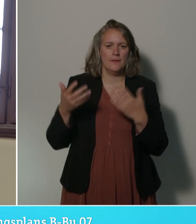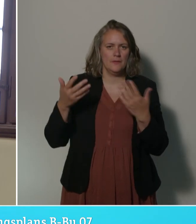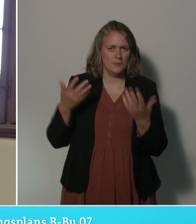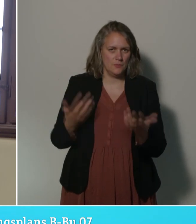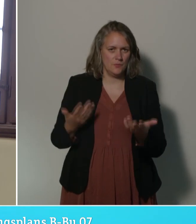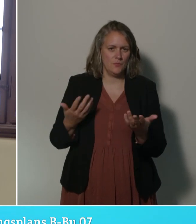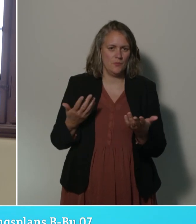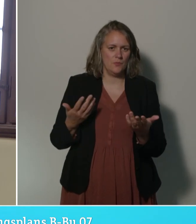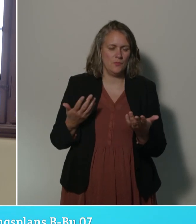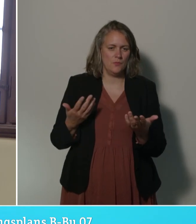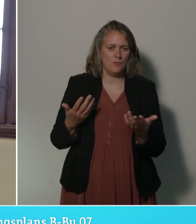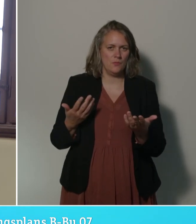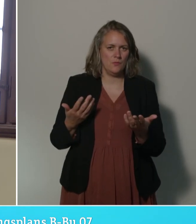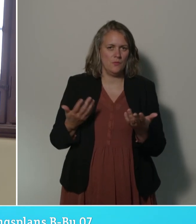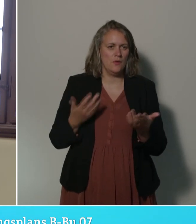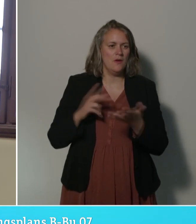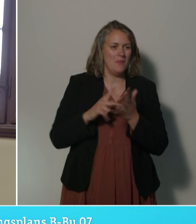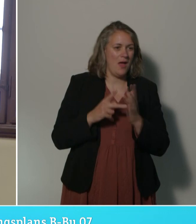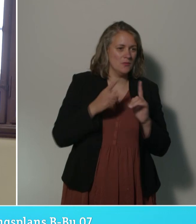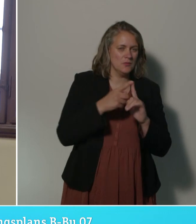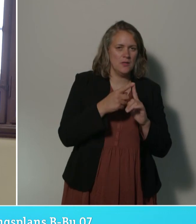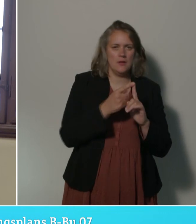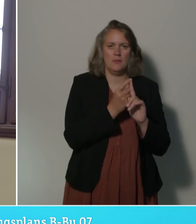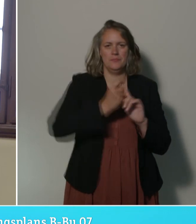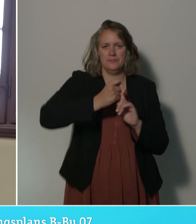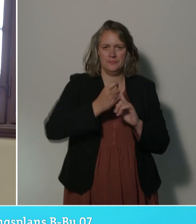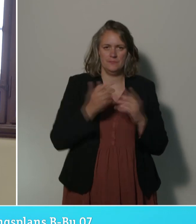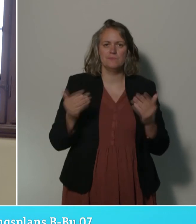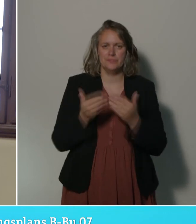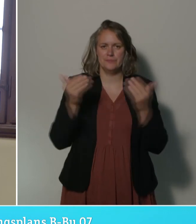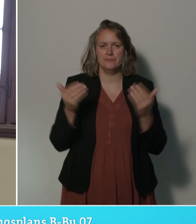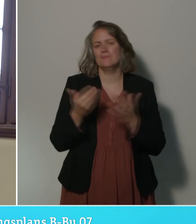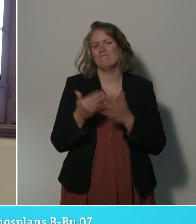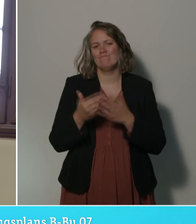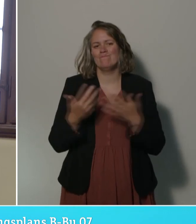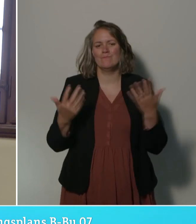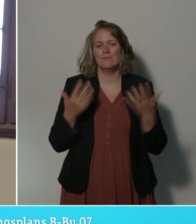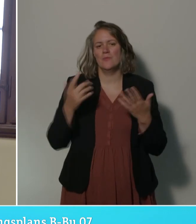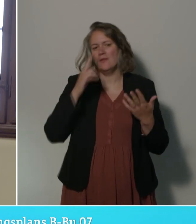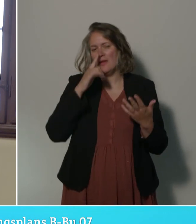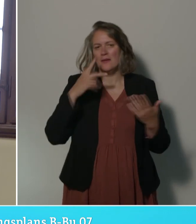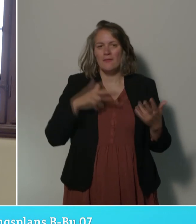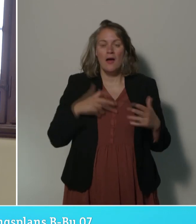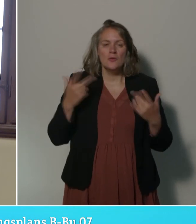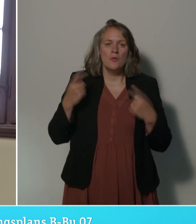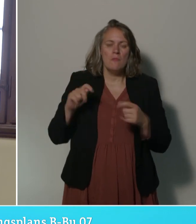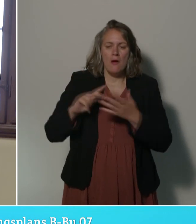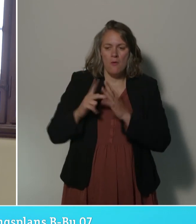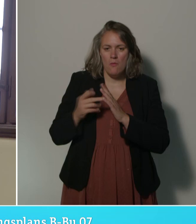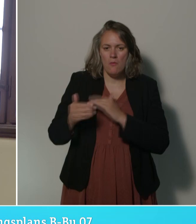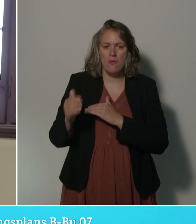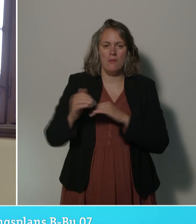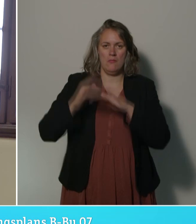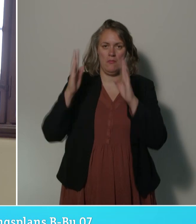die Planungsziele zu verletzen. Und in dem Moment, wo dann ein